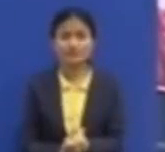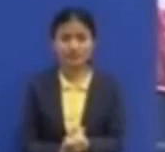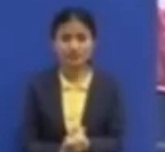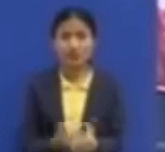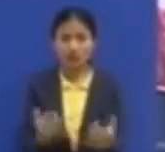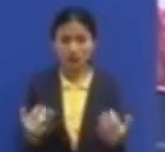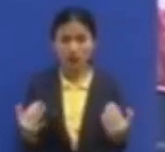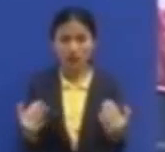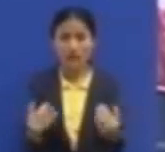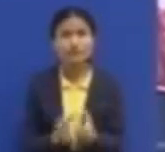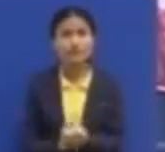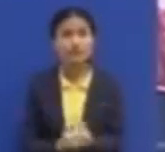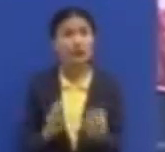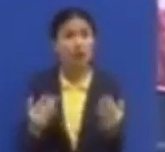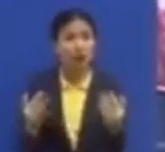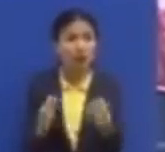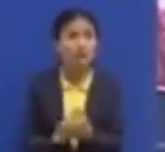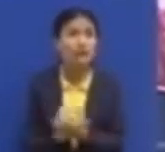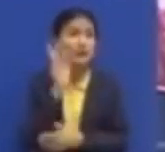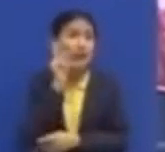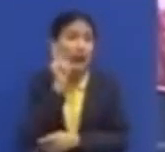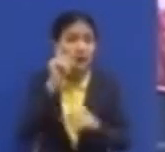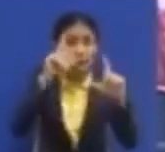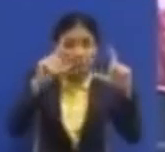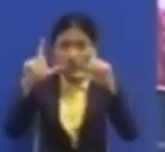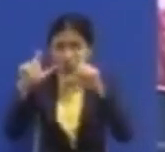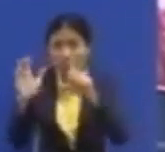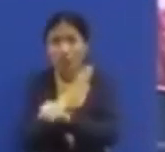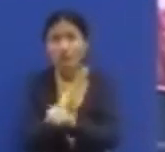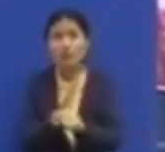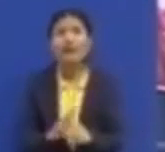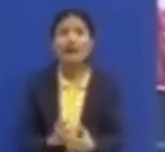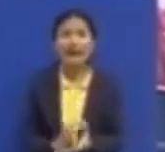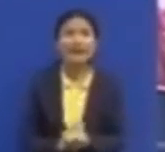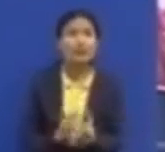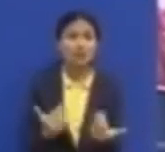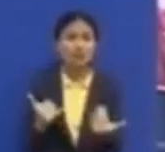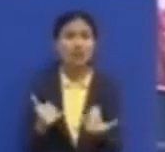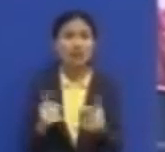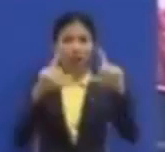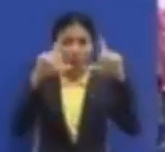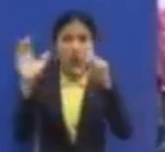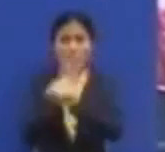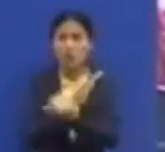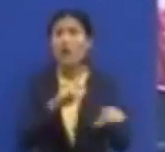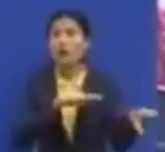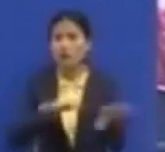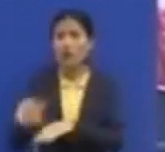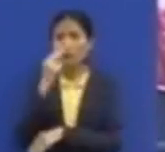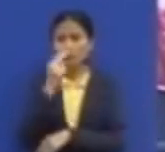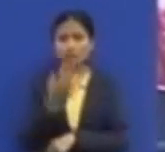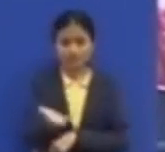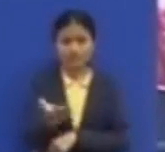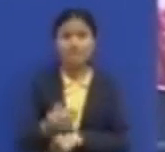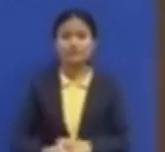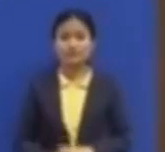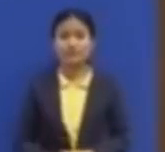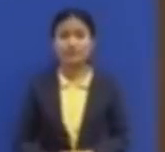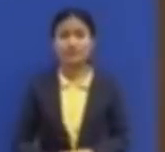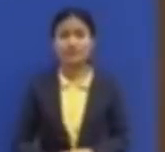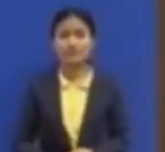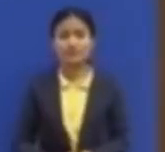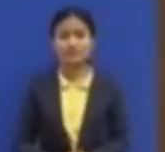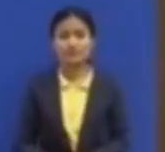ครับรอสื่อมวลชนพร้อมแล้วนะครับท่านผู้ชมครับเดี๋ยวเราไปติดตามบรรยากาศการประชุมกันต่อเลยครับ